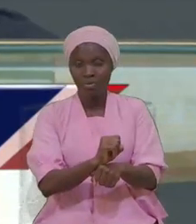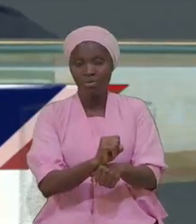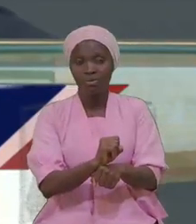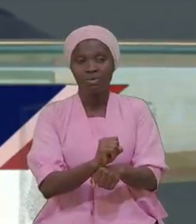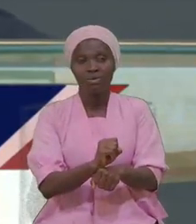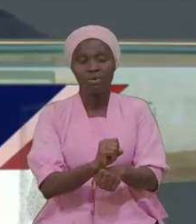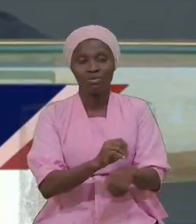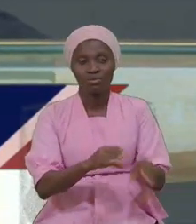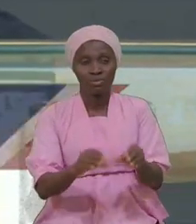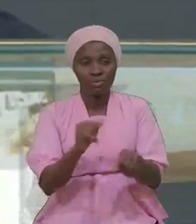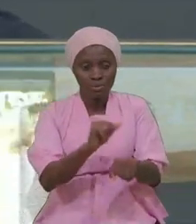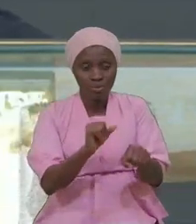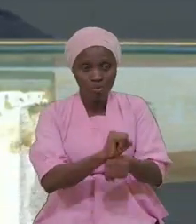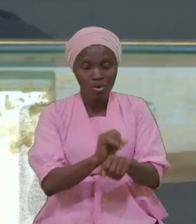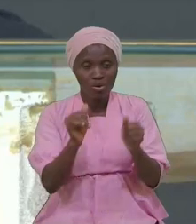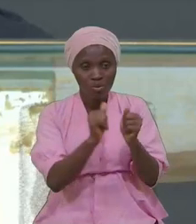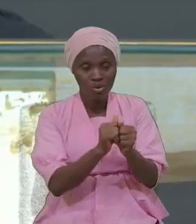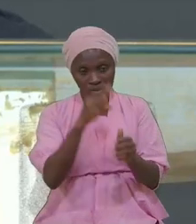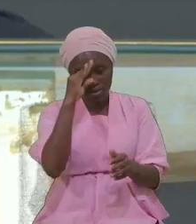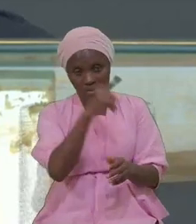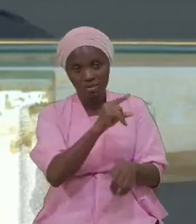foi agissait avec ses œuvres.